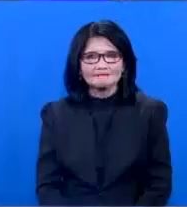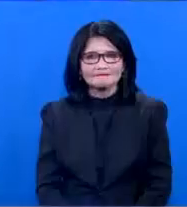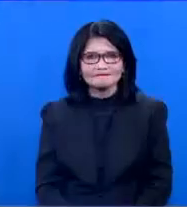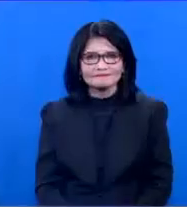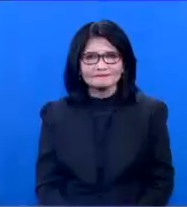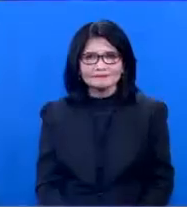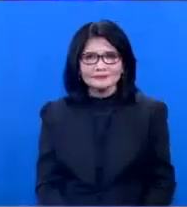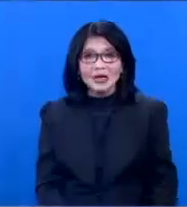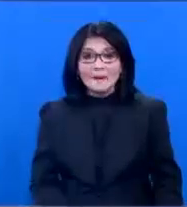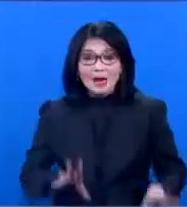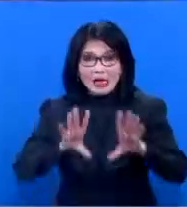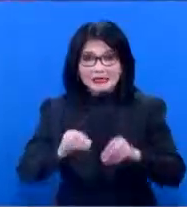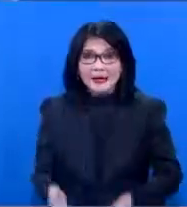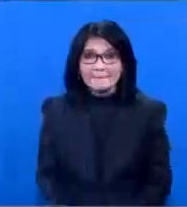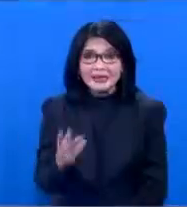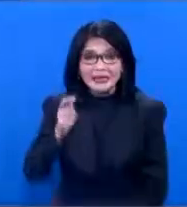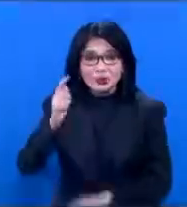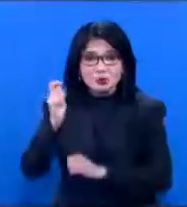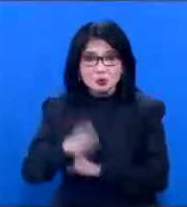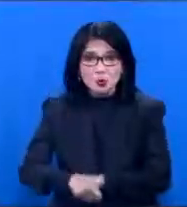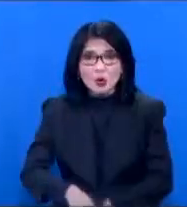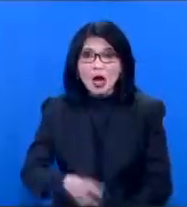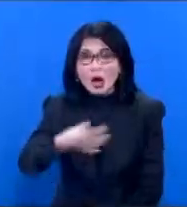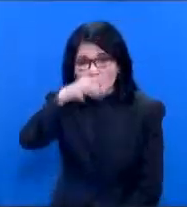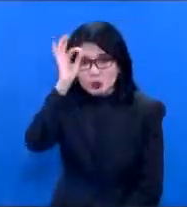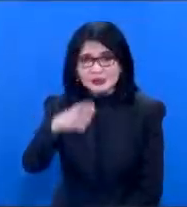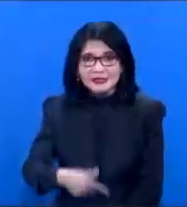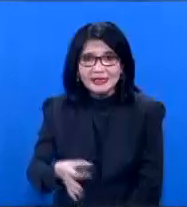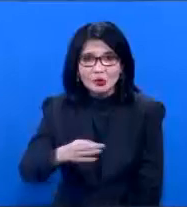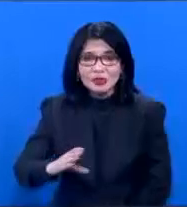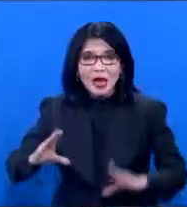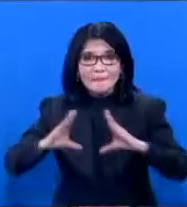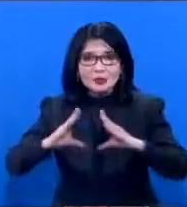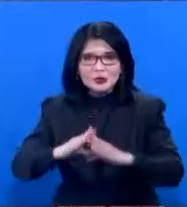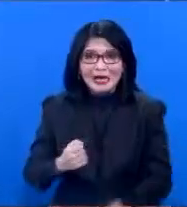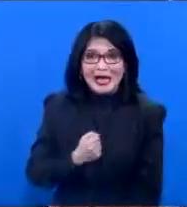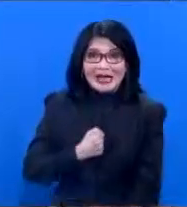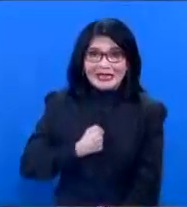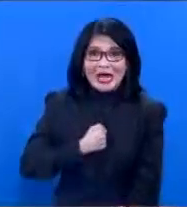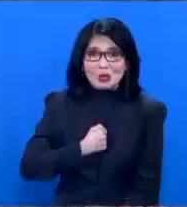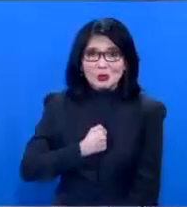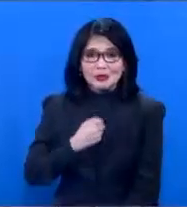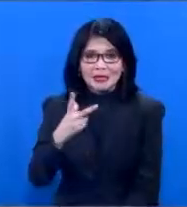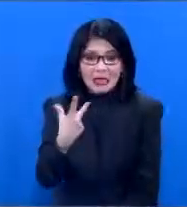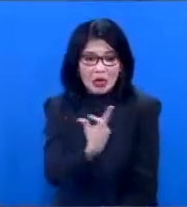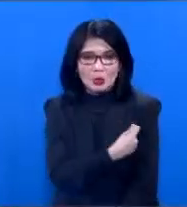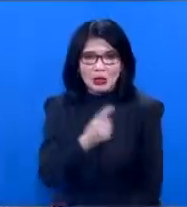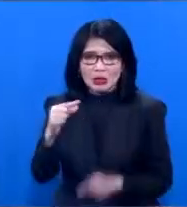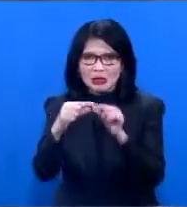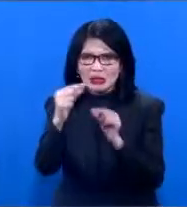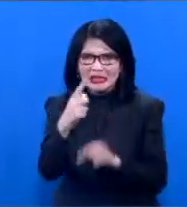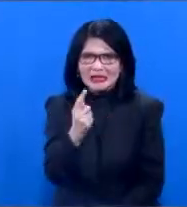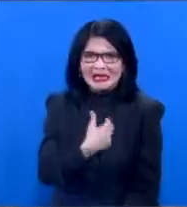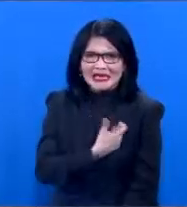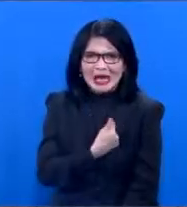Meski berprofesi menjadi penegak hukum, ternyata sejumlah polisi di Mojokerto, Jawa Timur takut terhadap jarum suntik saat menerima vaksin